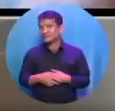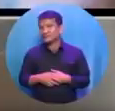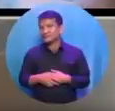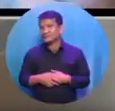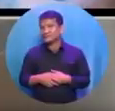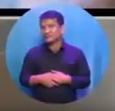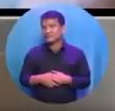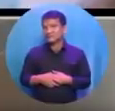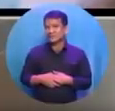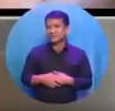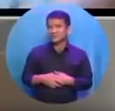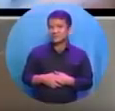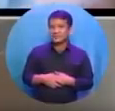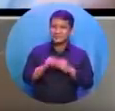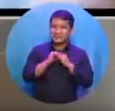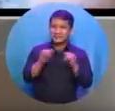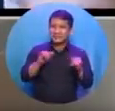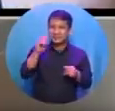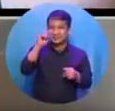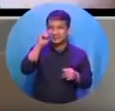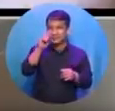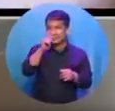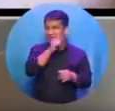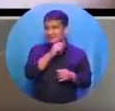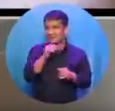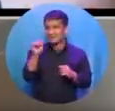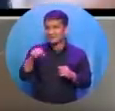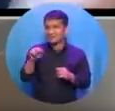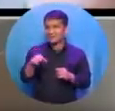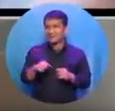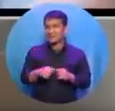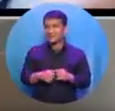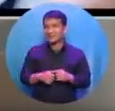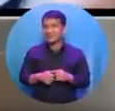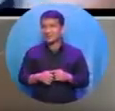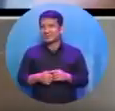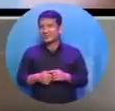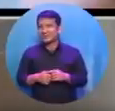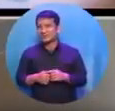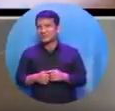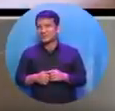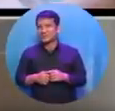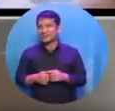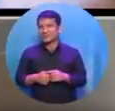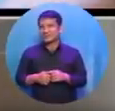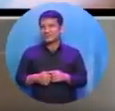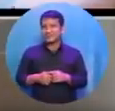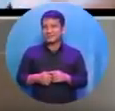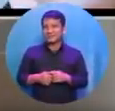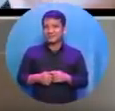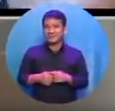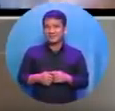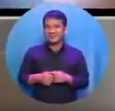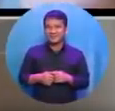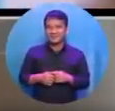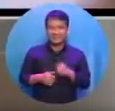Ma'am, para magkapatid lang kayo. Opo. Ay, oh. Para po ba? Oo, oh, pareho kayong